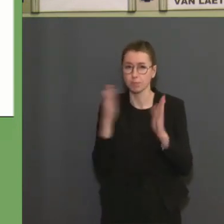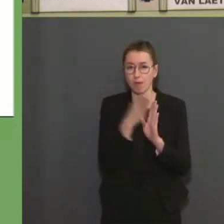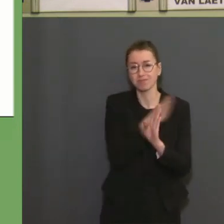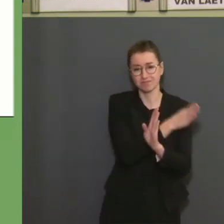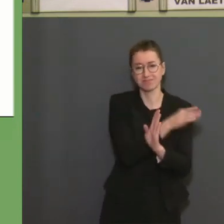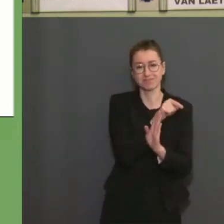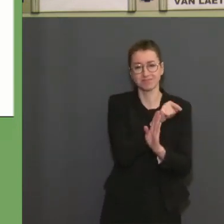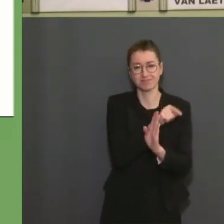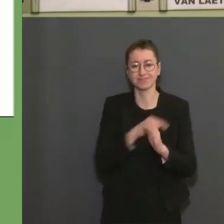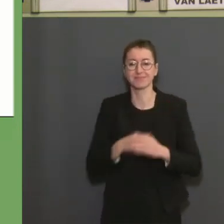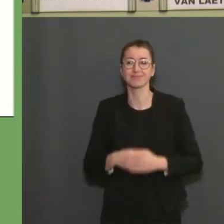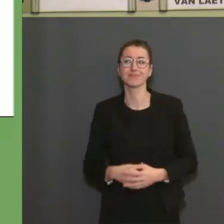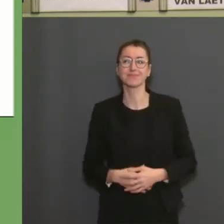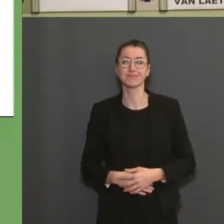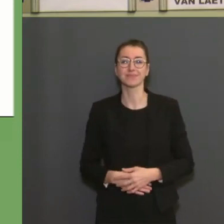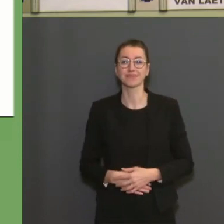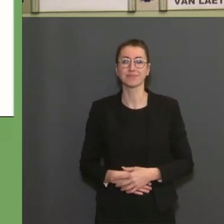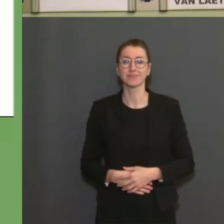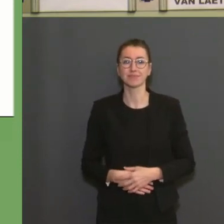faut signaler que